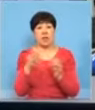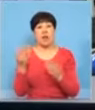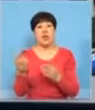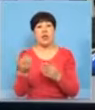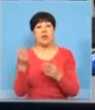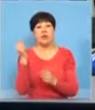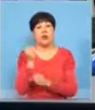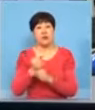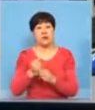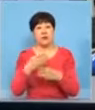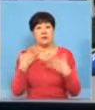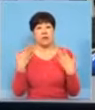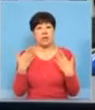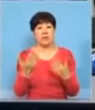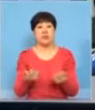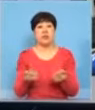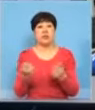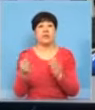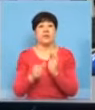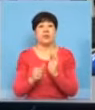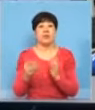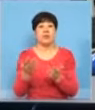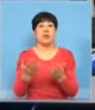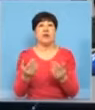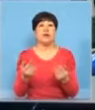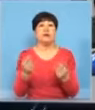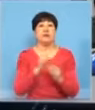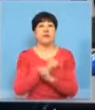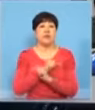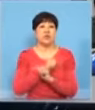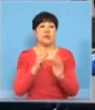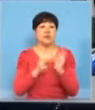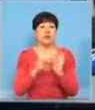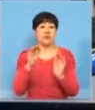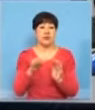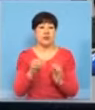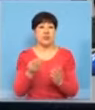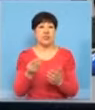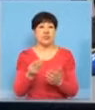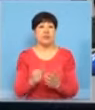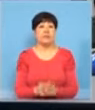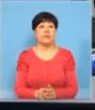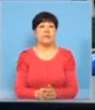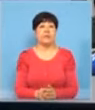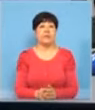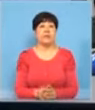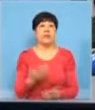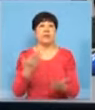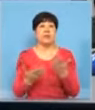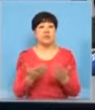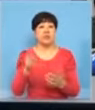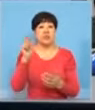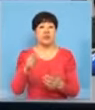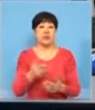А если с открытой датой, то в будние дни по 6000 тенге, а в выходные по 8000 тенге. Если клиент